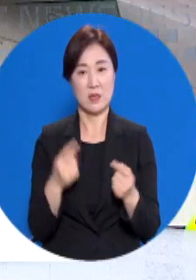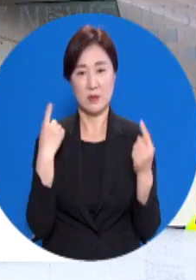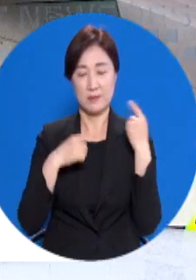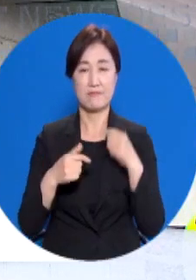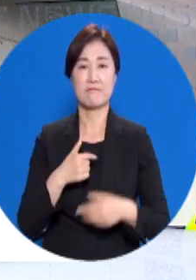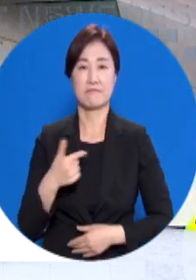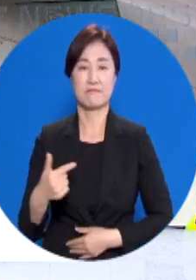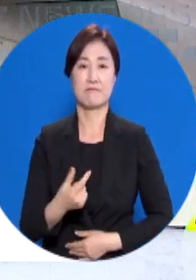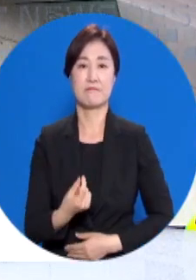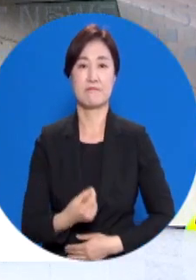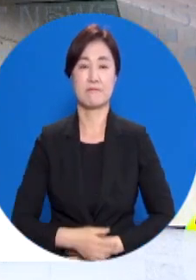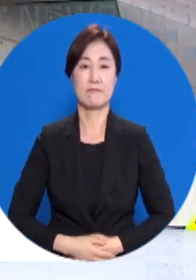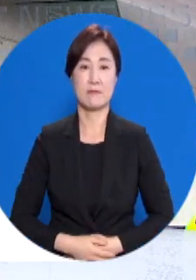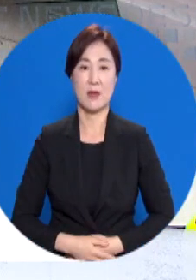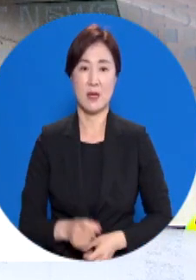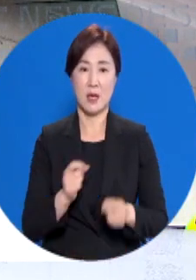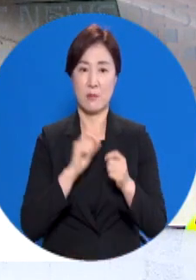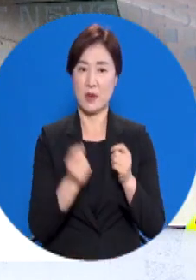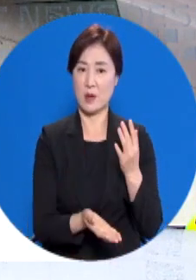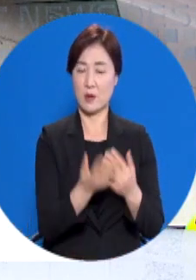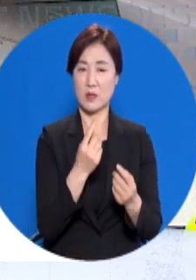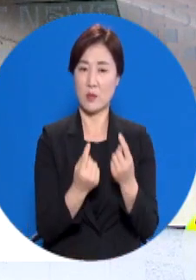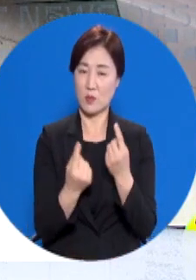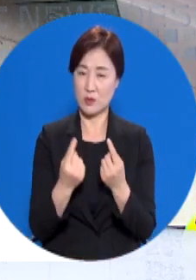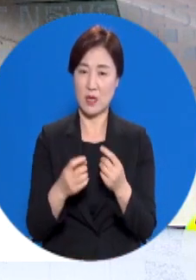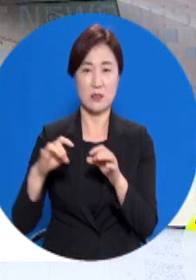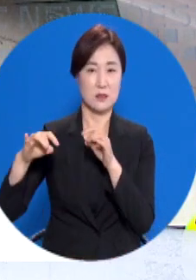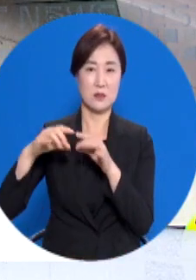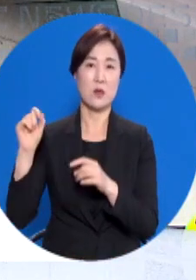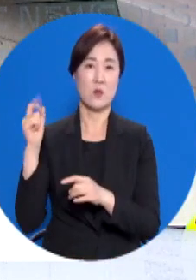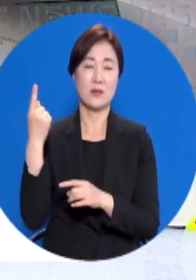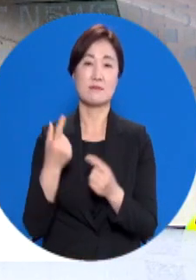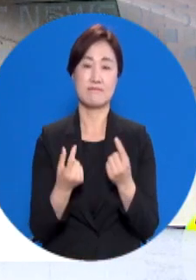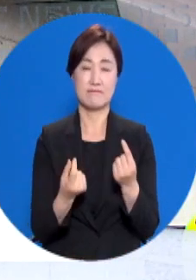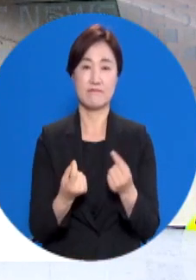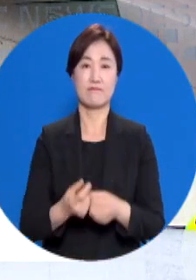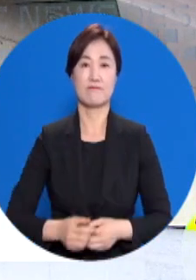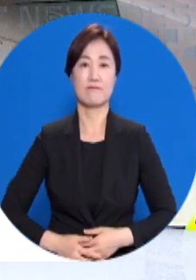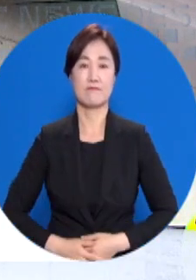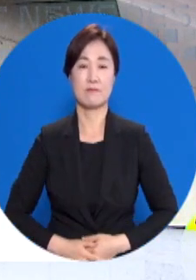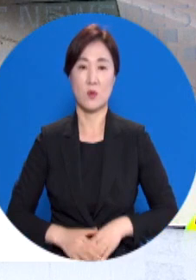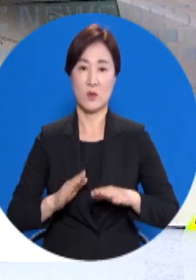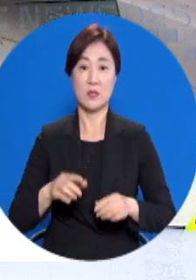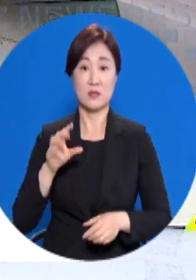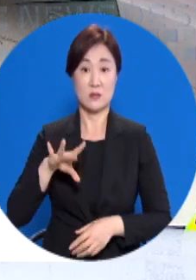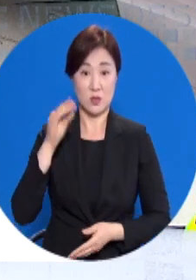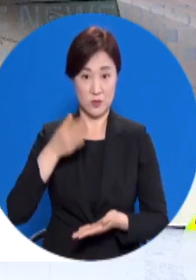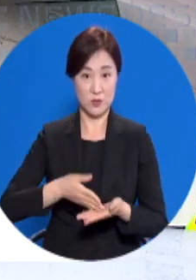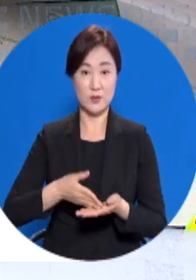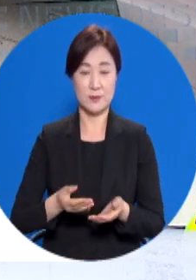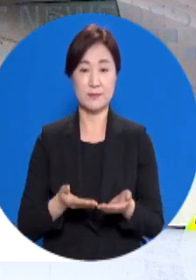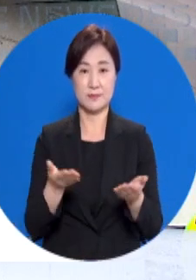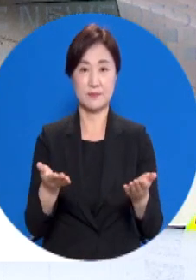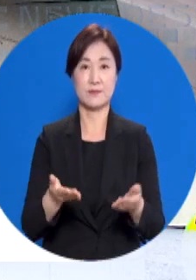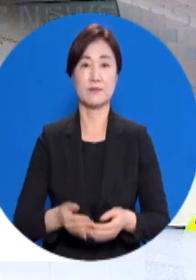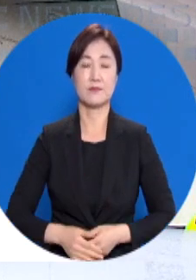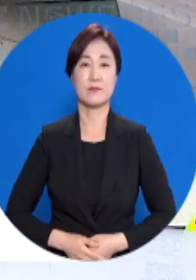컸습니다. 방화보다는 전기적 요인이 원인일 가능성에 무게가 실리고 있습니다. 오늘 첫 뉴스 강서영 기자가